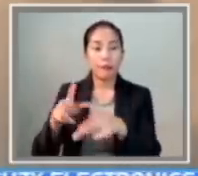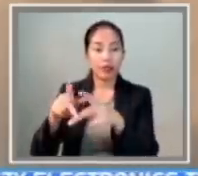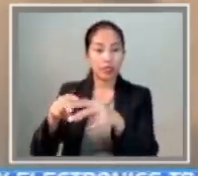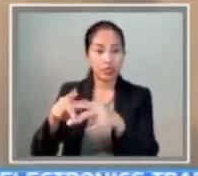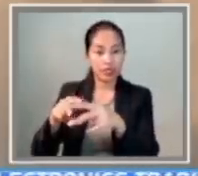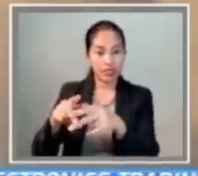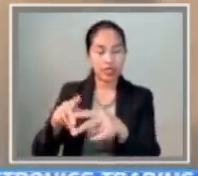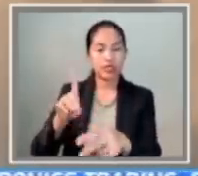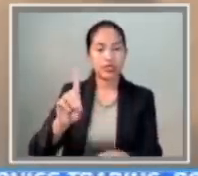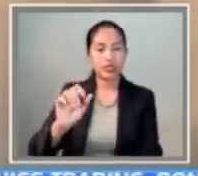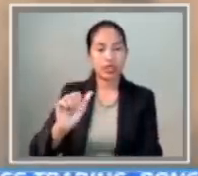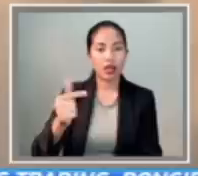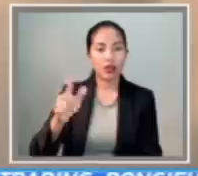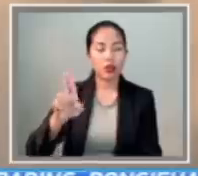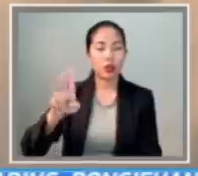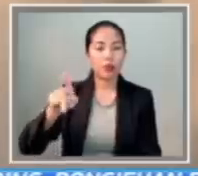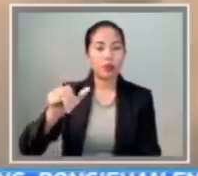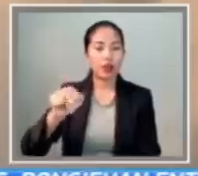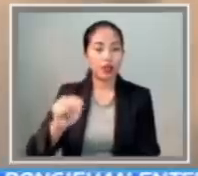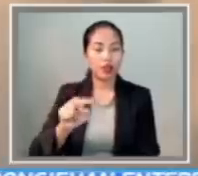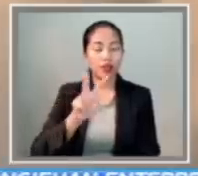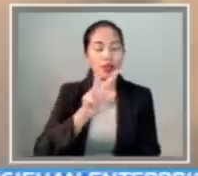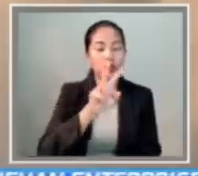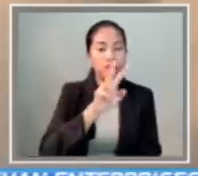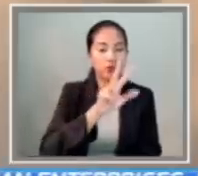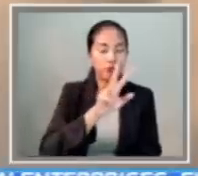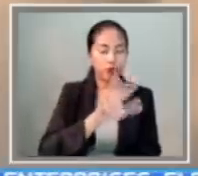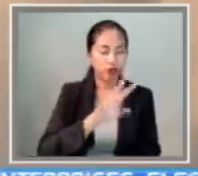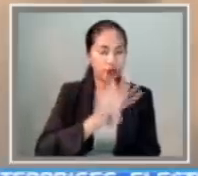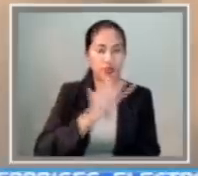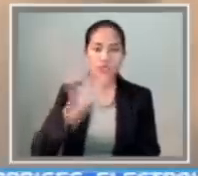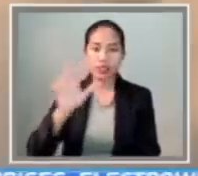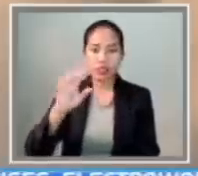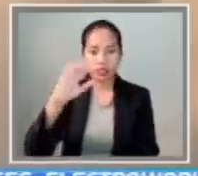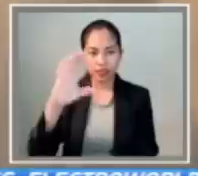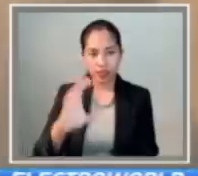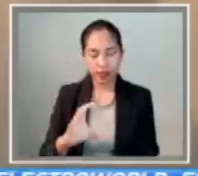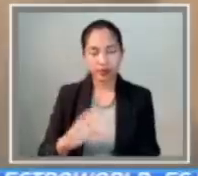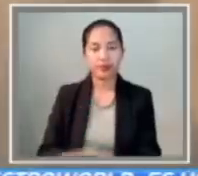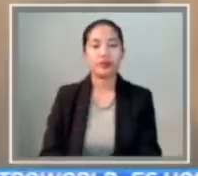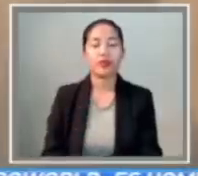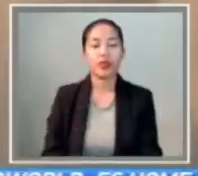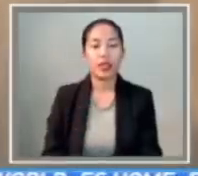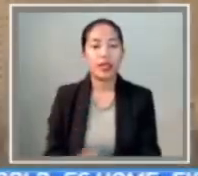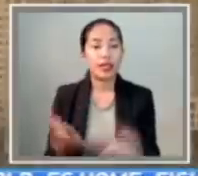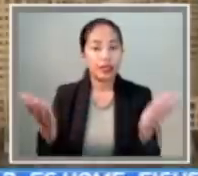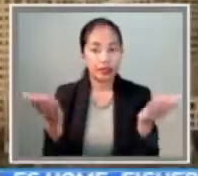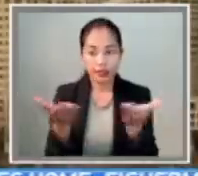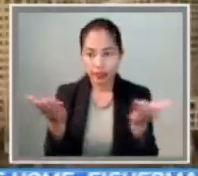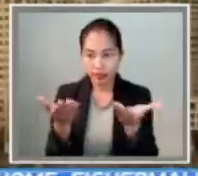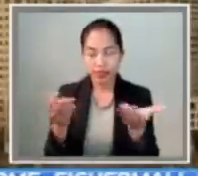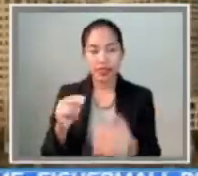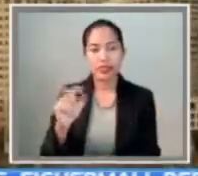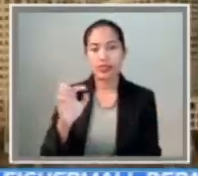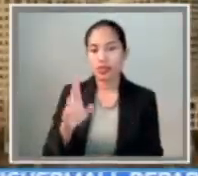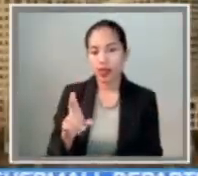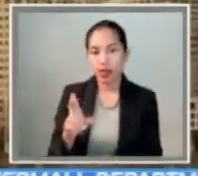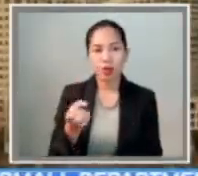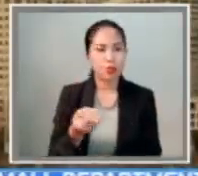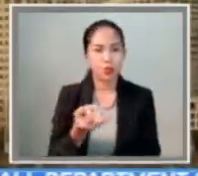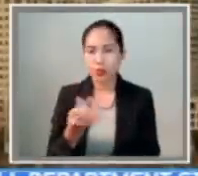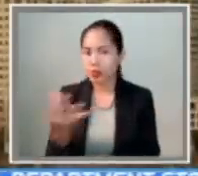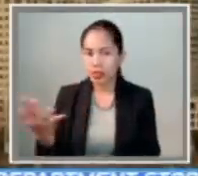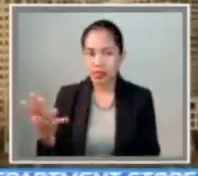Maasin, Southern Leyte at Surigao City. Dito po sa Metro Manila, posibleng umabot sa 42 degrees Celsius ang heat